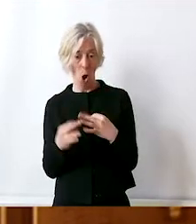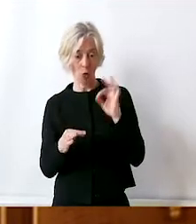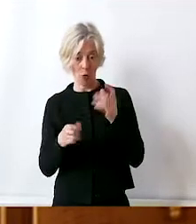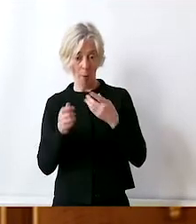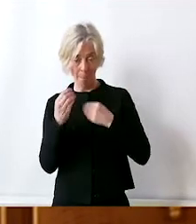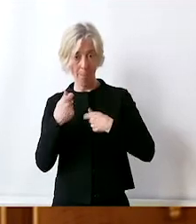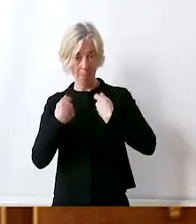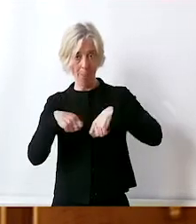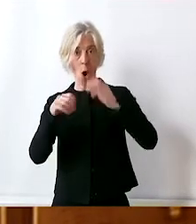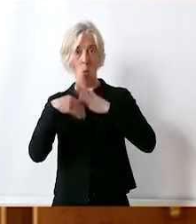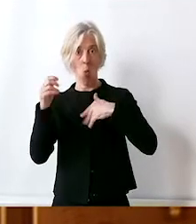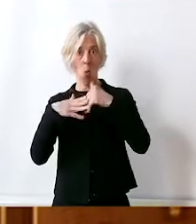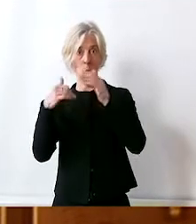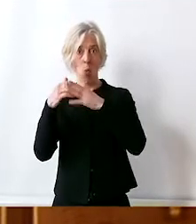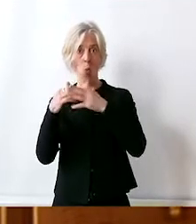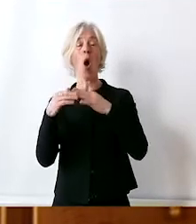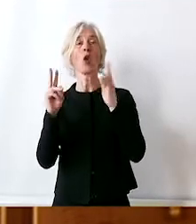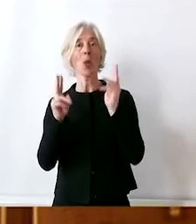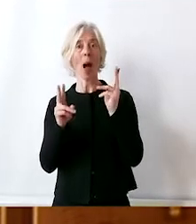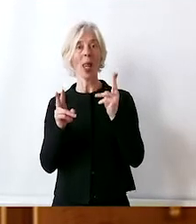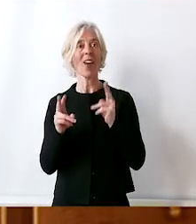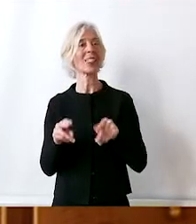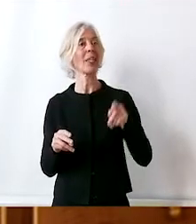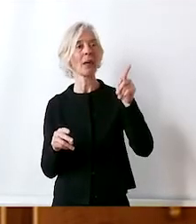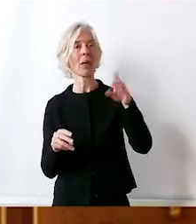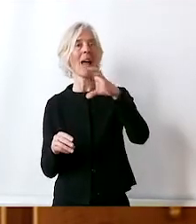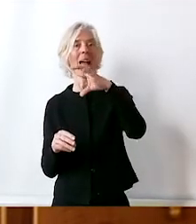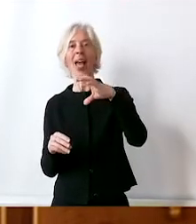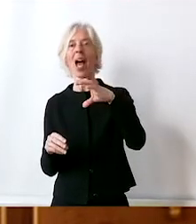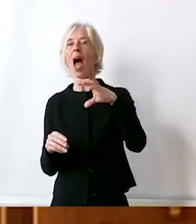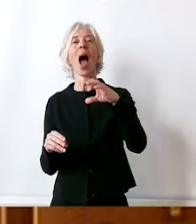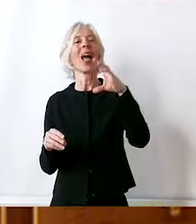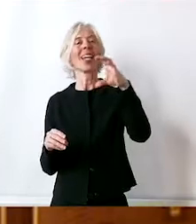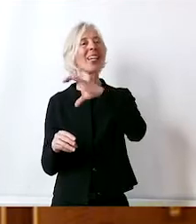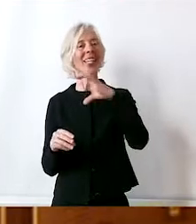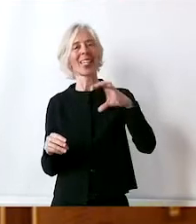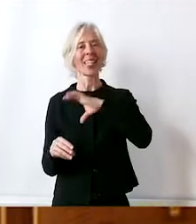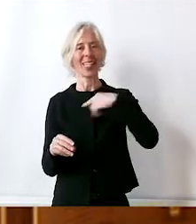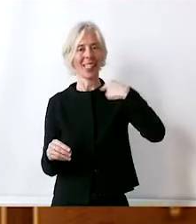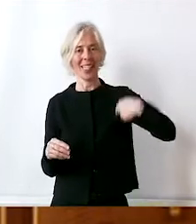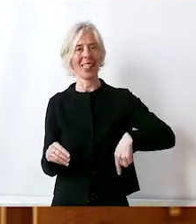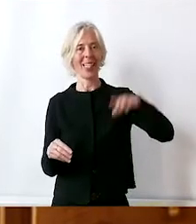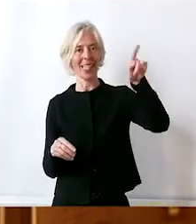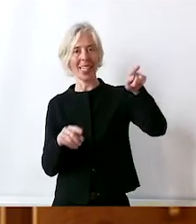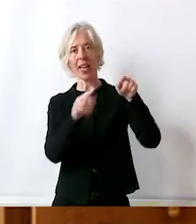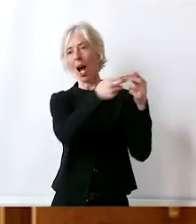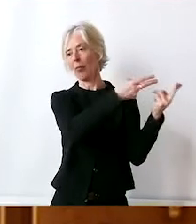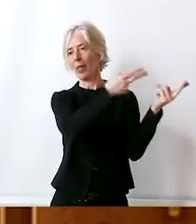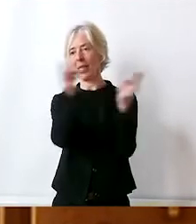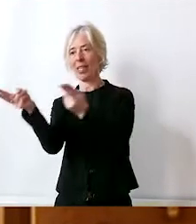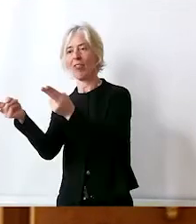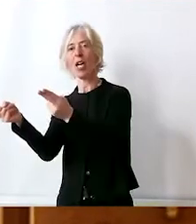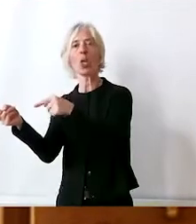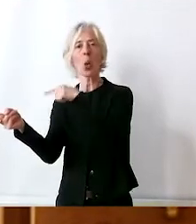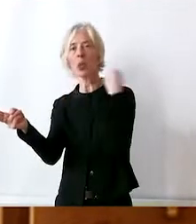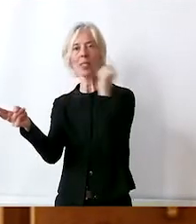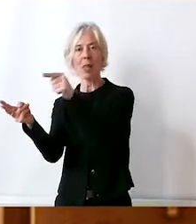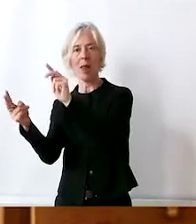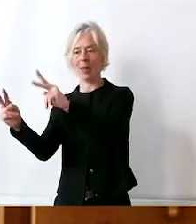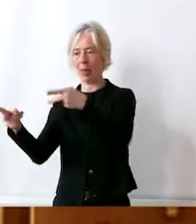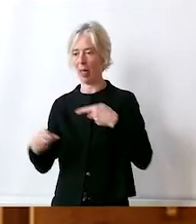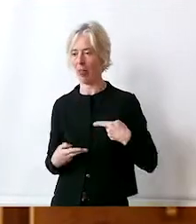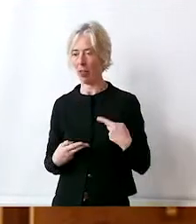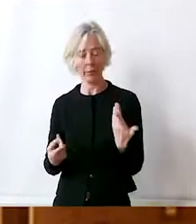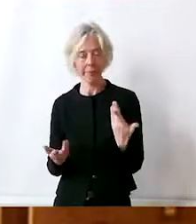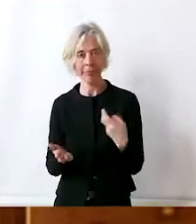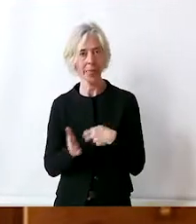und dass auch Chips, das war schon letztes Jahr ein großes Thema, dass wir dort, die im Roboter,